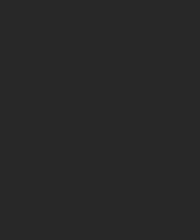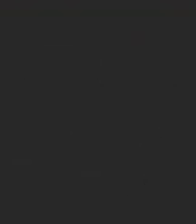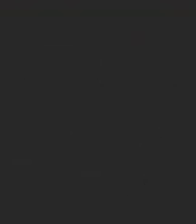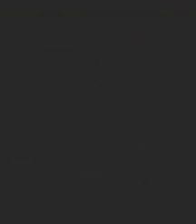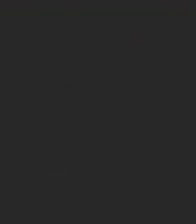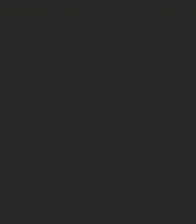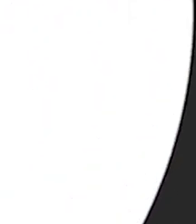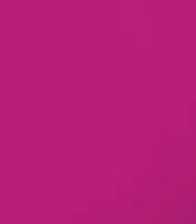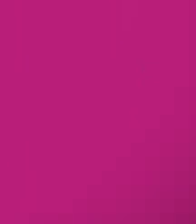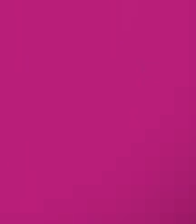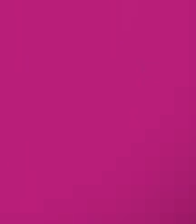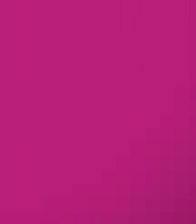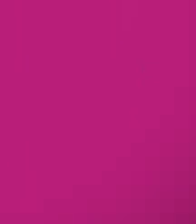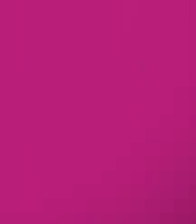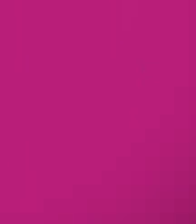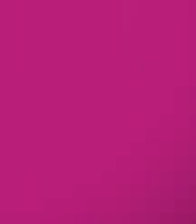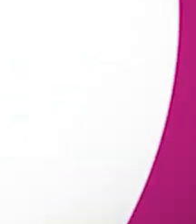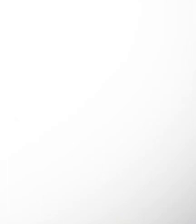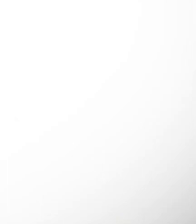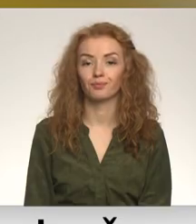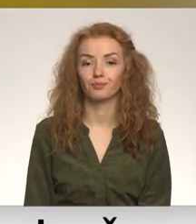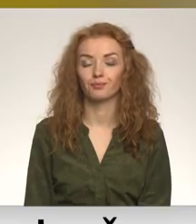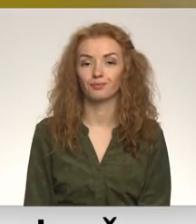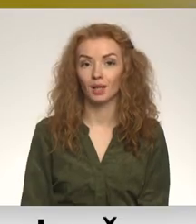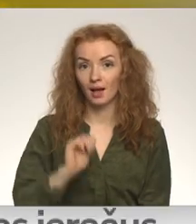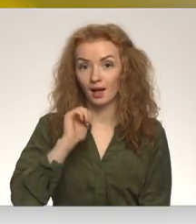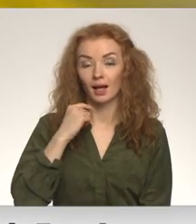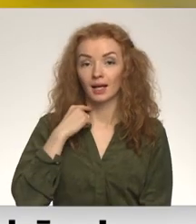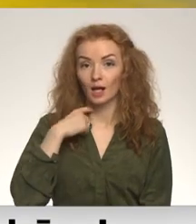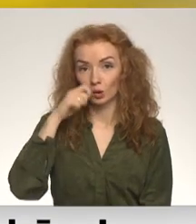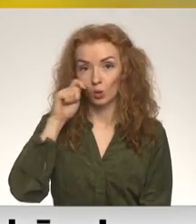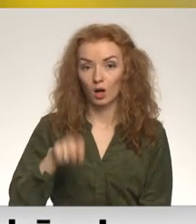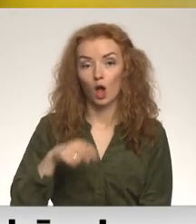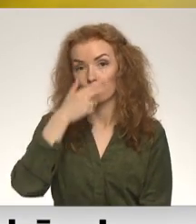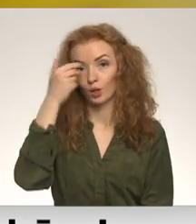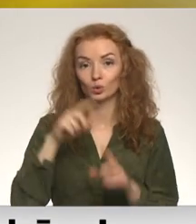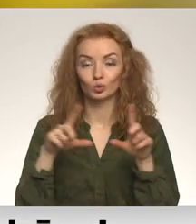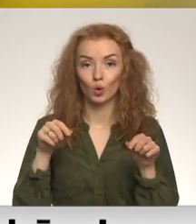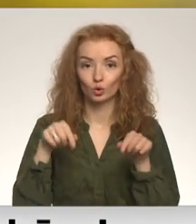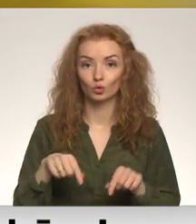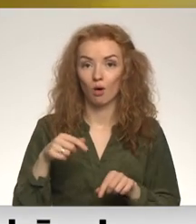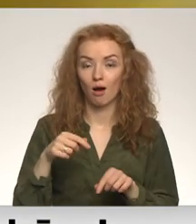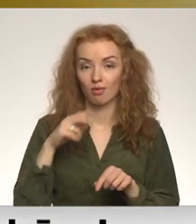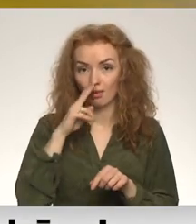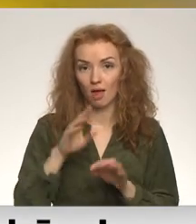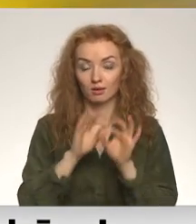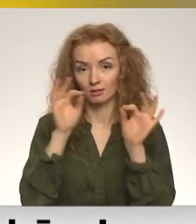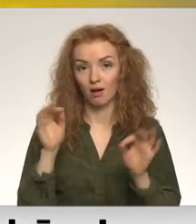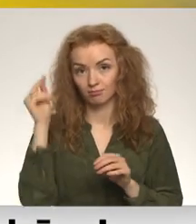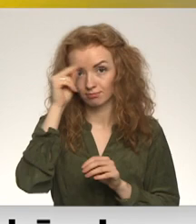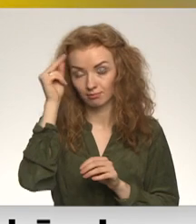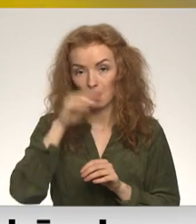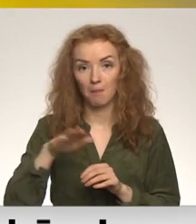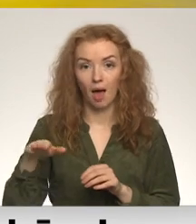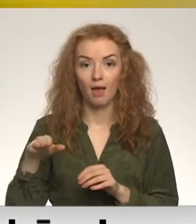Re! Viss ēters ir te! Rīgas Ukraiņu vidusskolā šodien mācības sākuši bērni, kas aizbēguši no